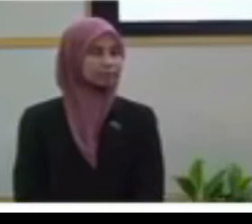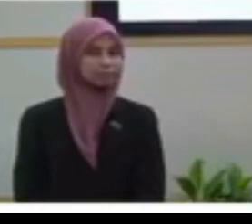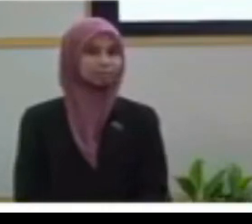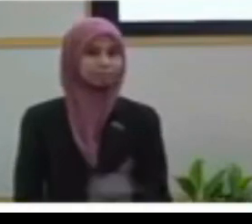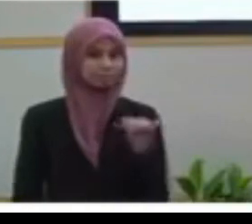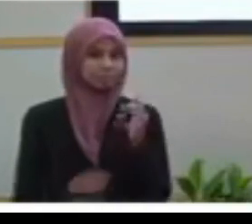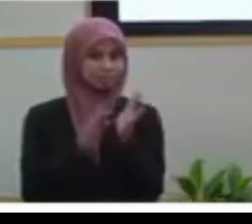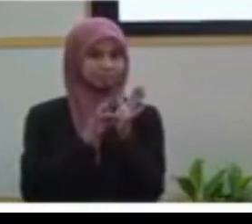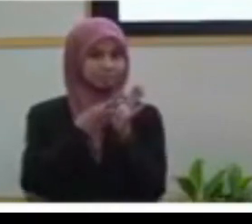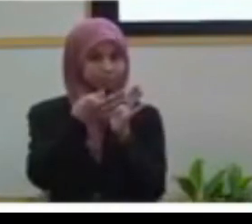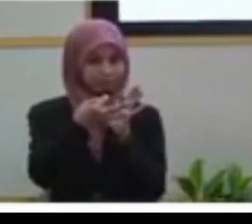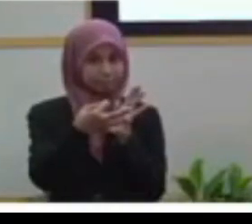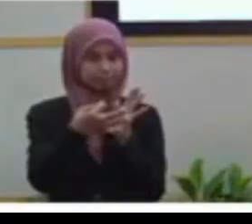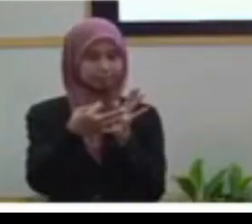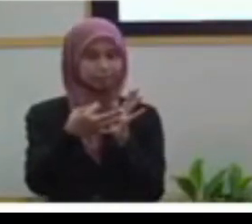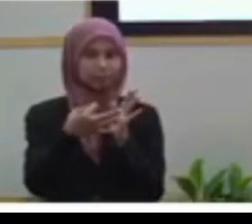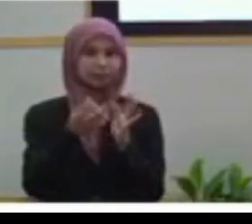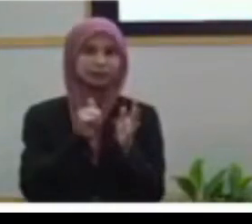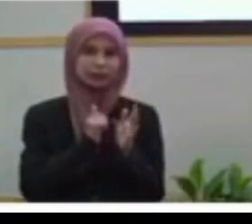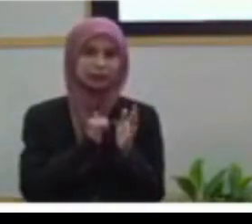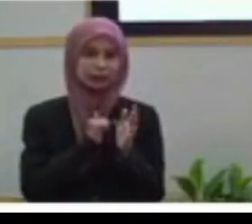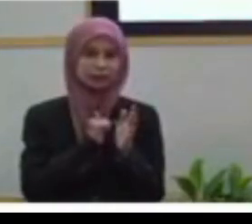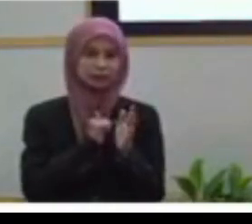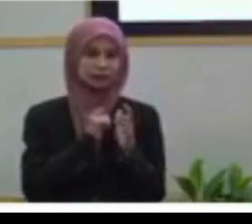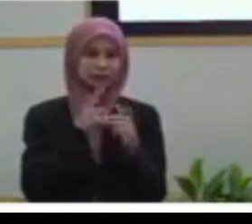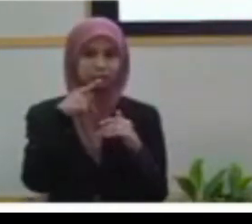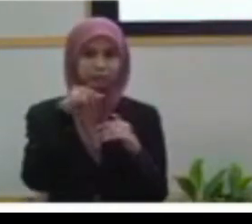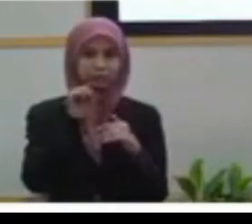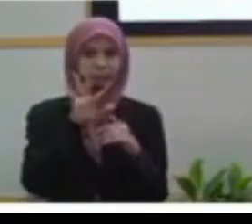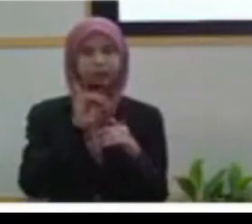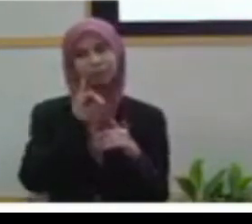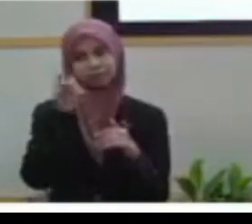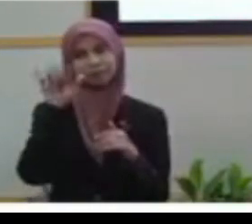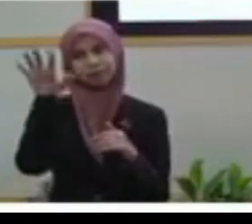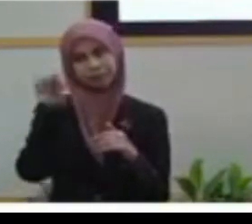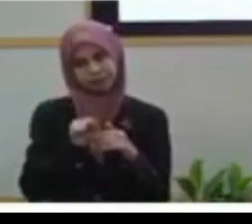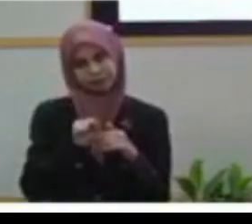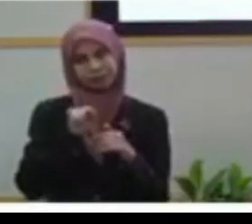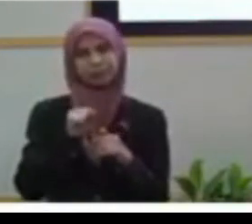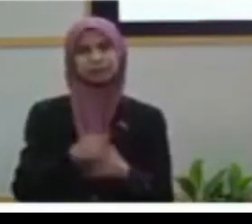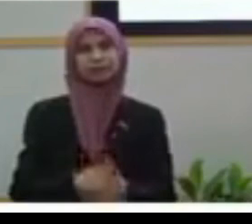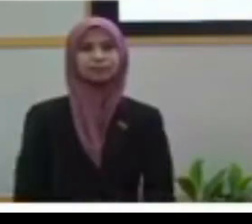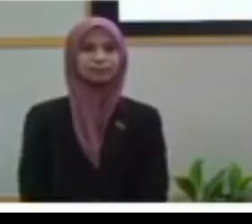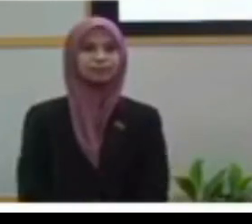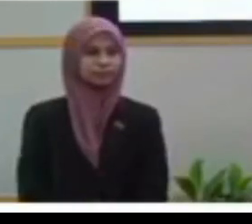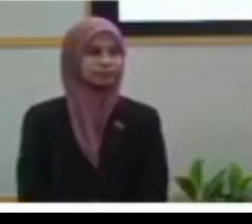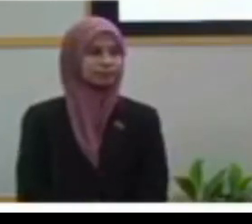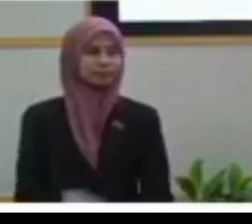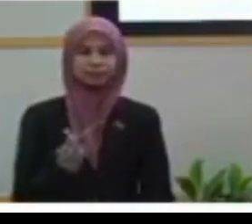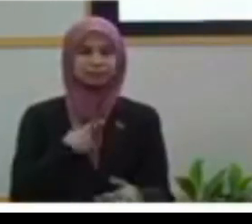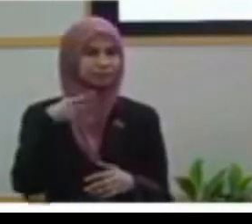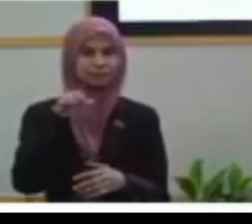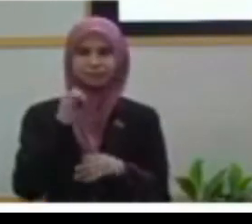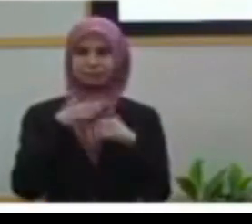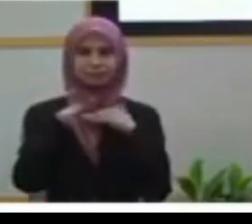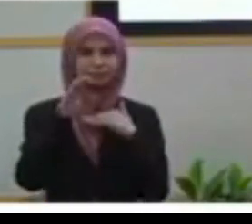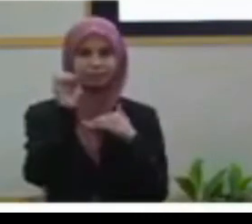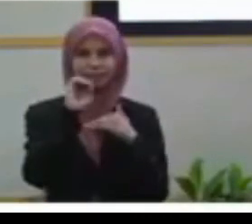pilih collect di kaunter pusat, Kampung Jawa ataupun di Jawi. Sebab kita tak post nanti